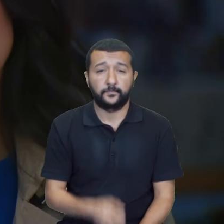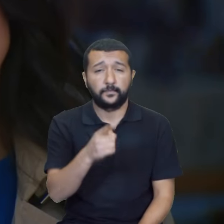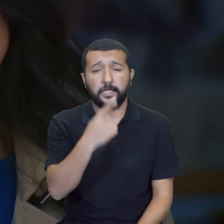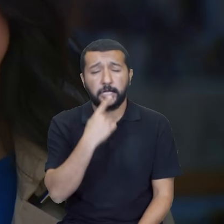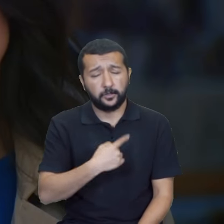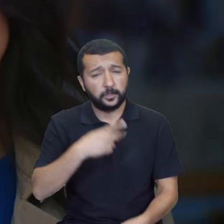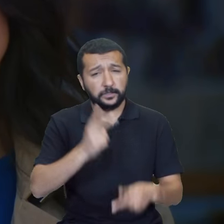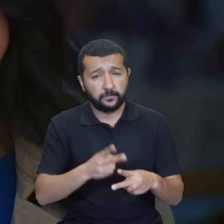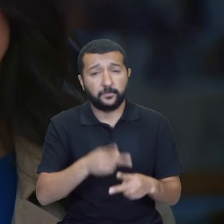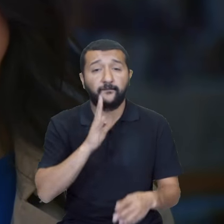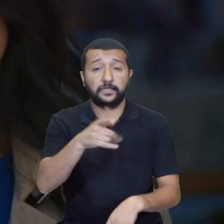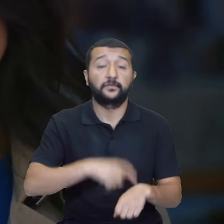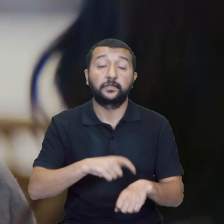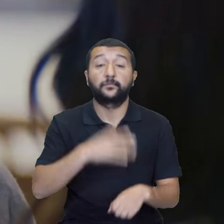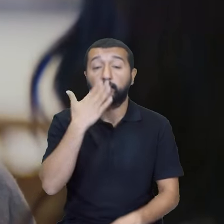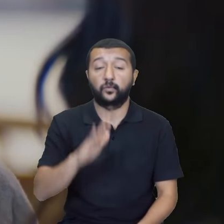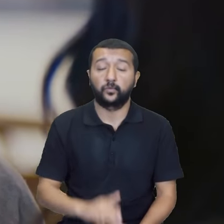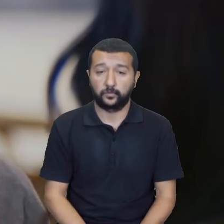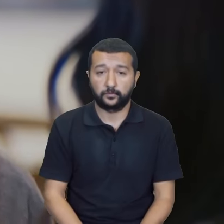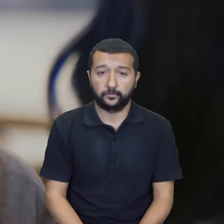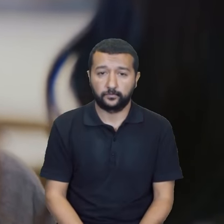Ne söyleyeceksen söyle Itır, fazla vaktim yok.